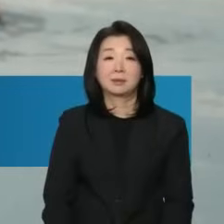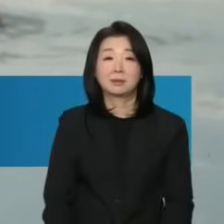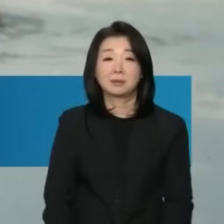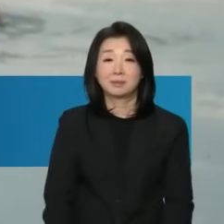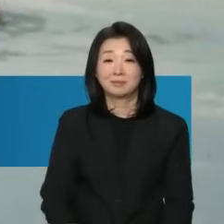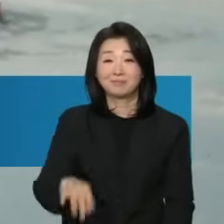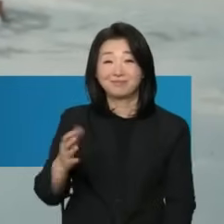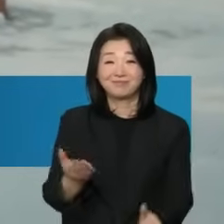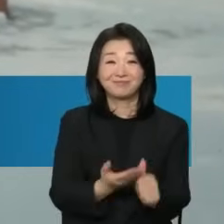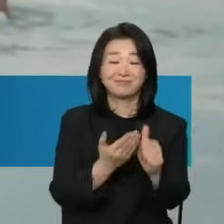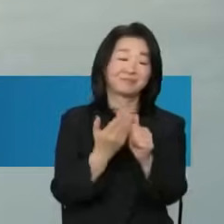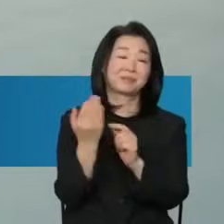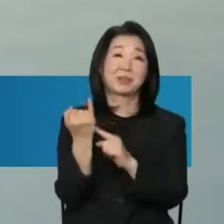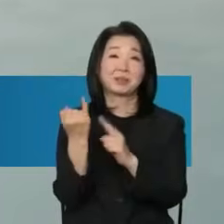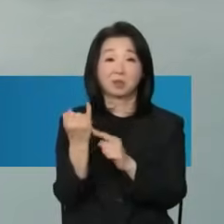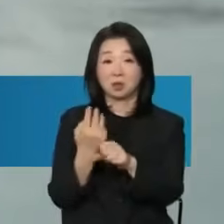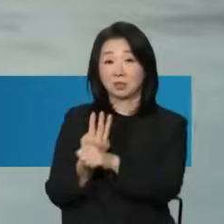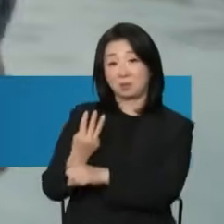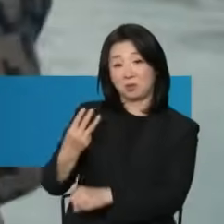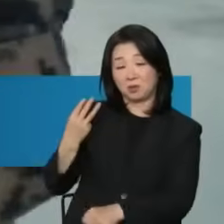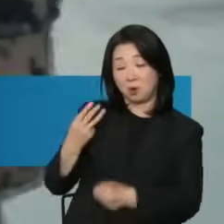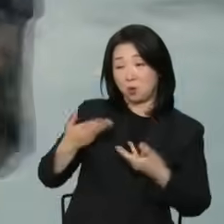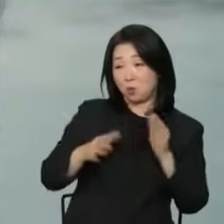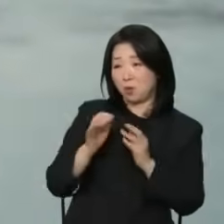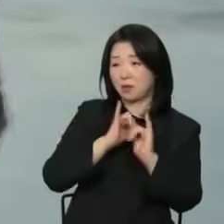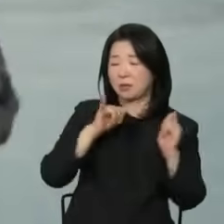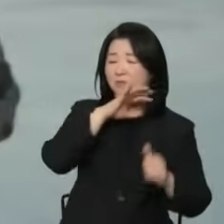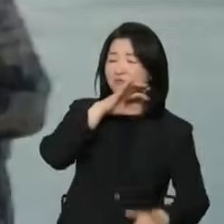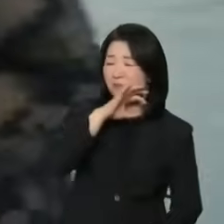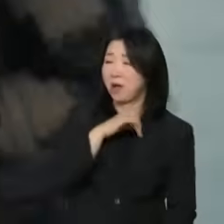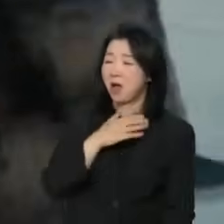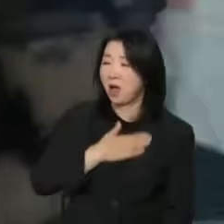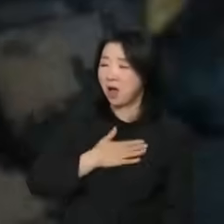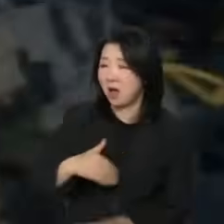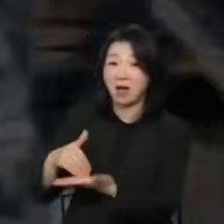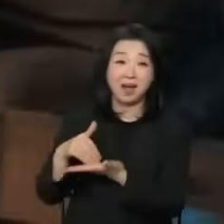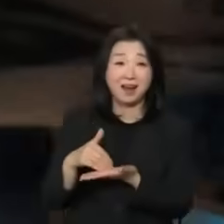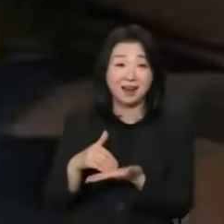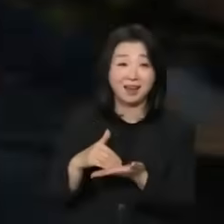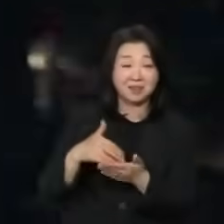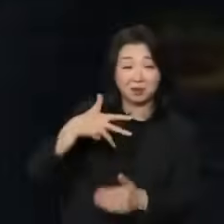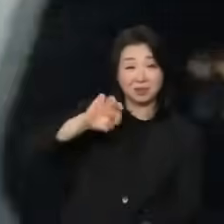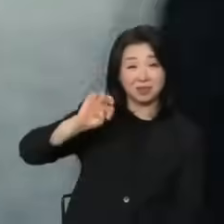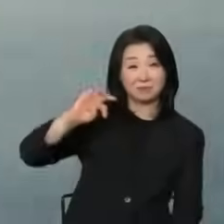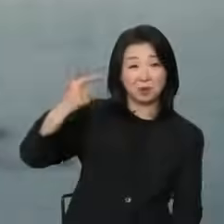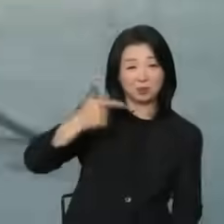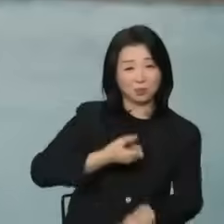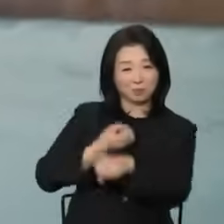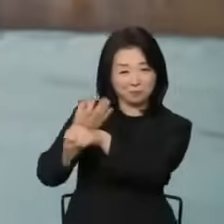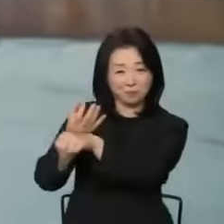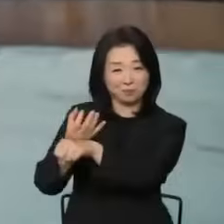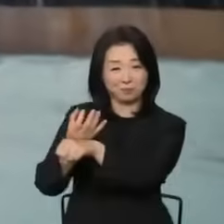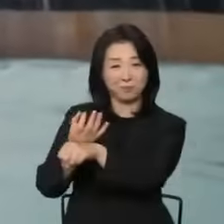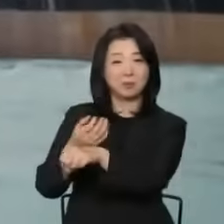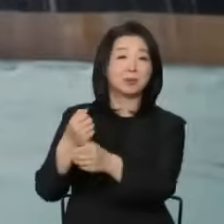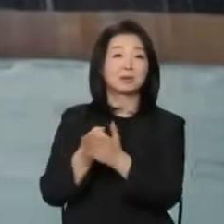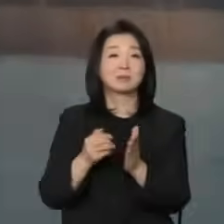알래스카에서 자란 에스더는 3년 전 고향 이웃들의 불만을 들은 뒤 이 칠면조를 전해주기로 결심했다고